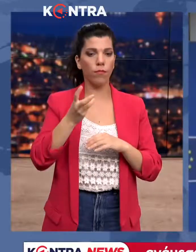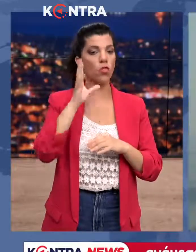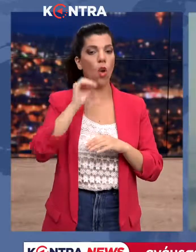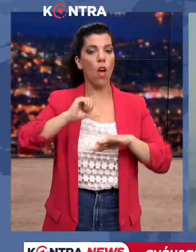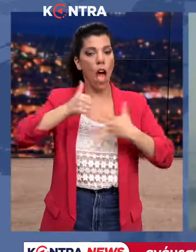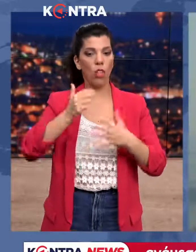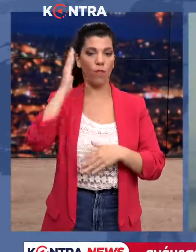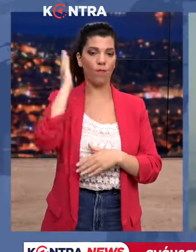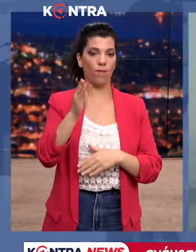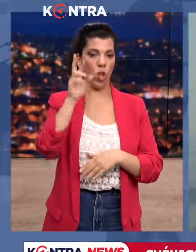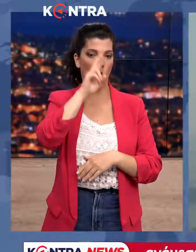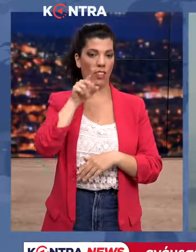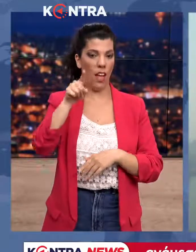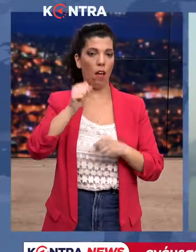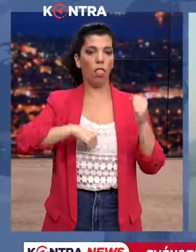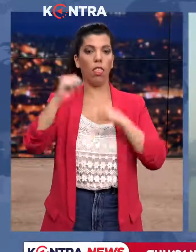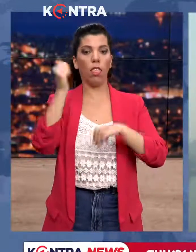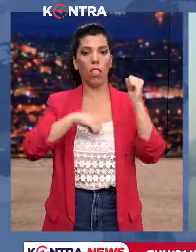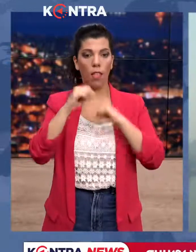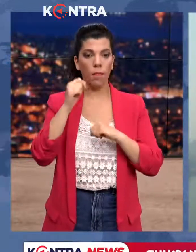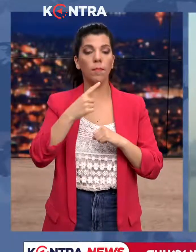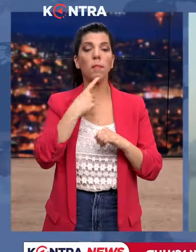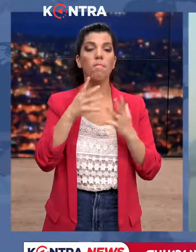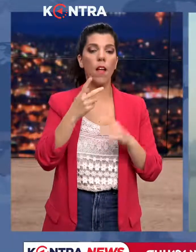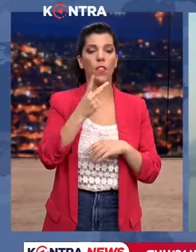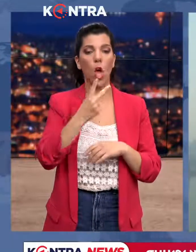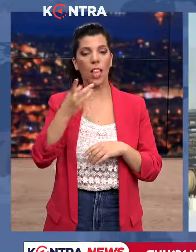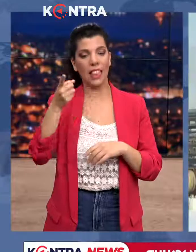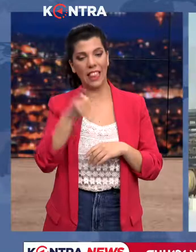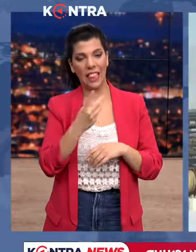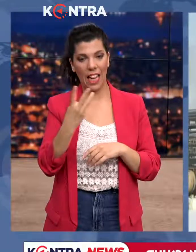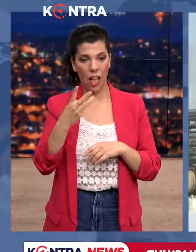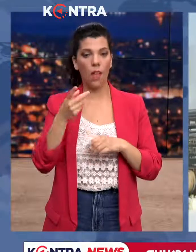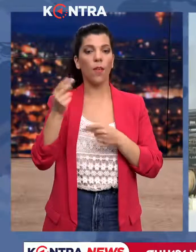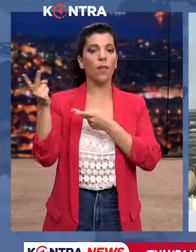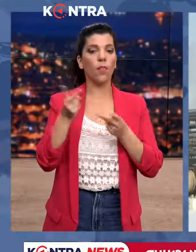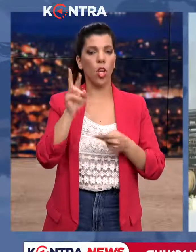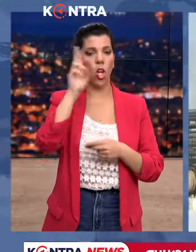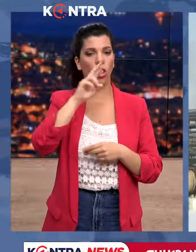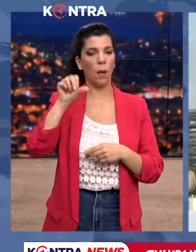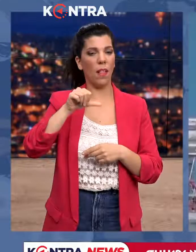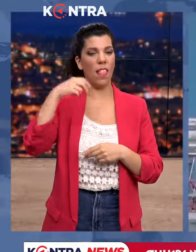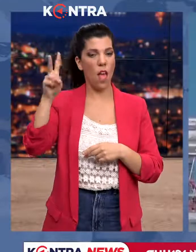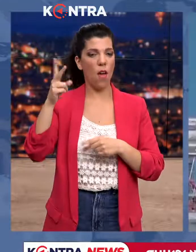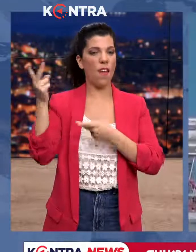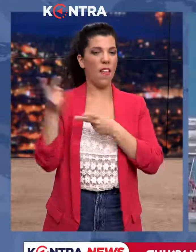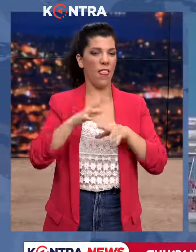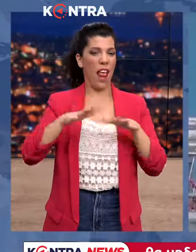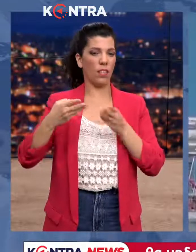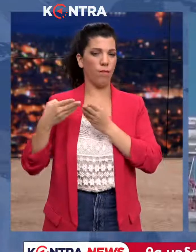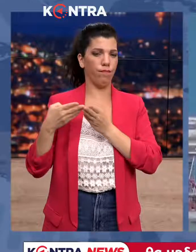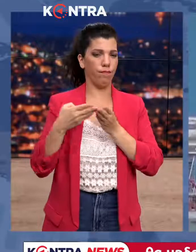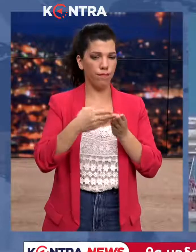κυρώσεων σε βάρος της ρωσίας μεταξύ άλλων συμφωνήθηκε ότι τα 2/3 των εισαγωγών ρωσικού πετρελαίου που μεταφέρονται δια